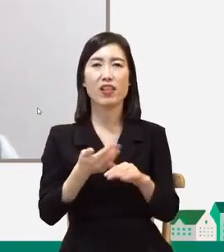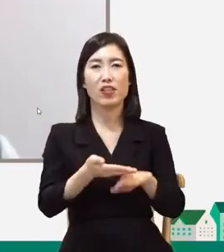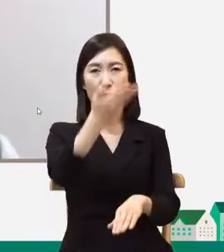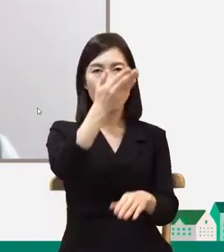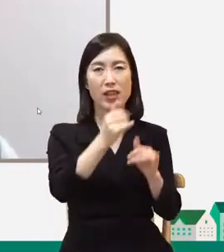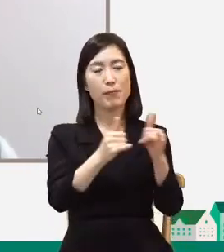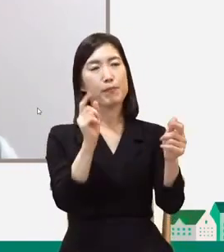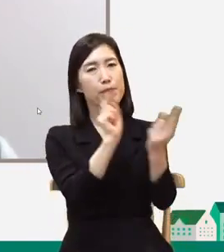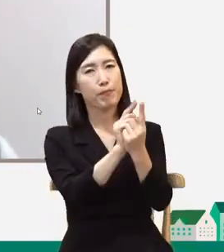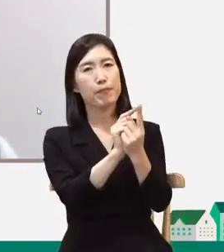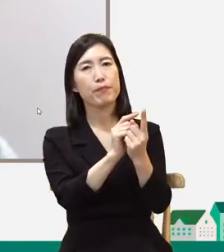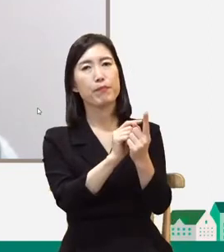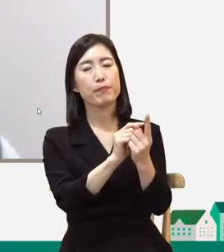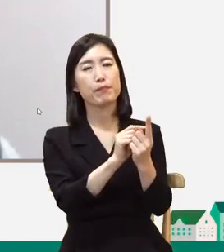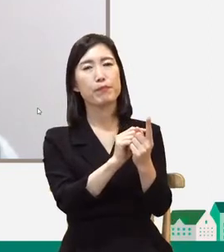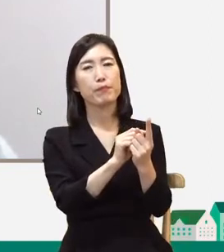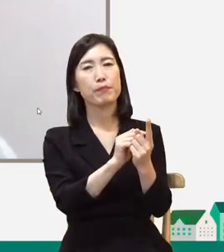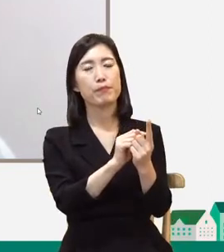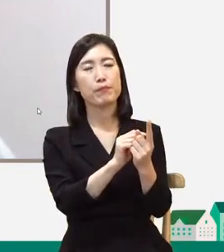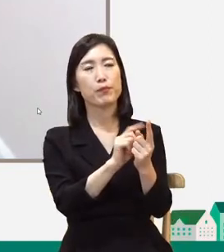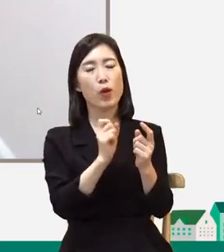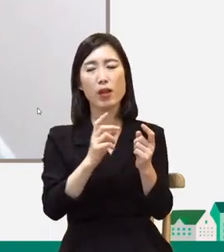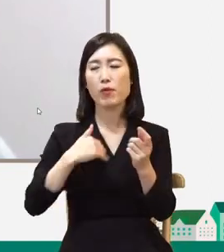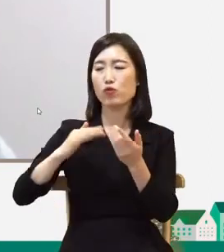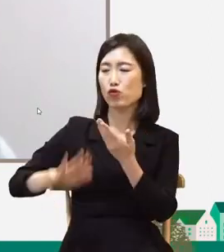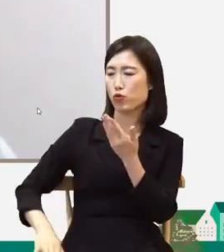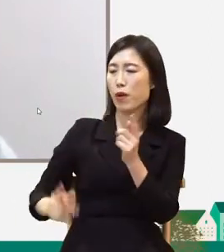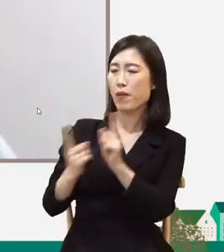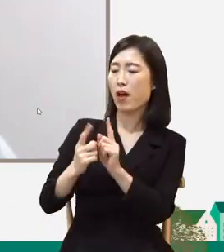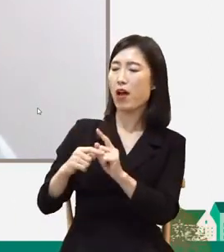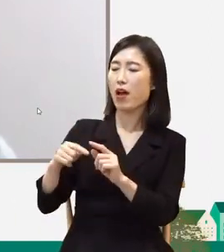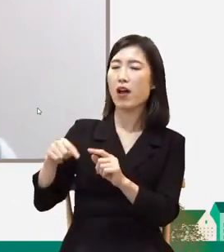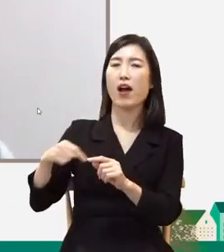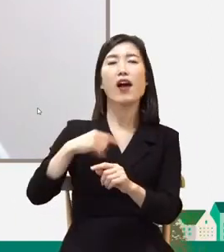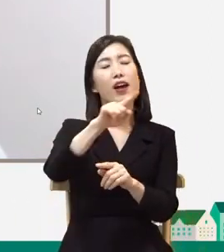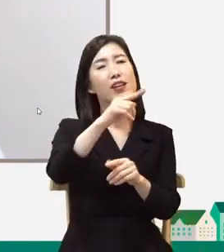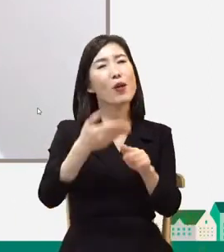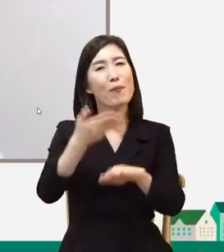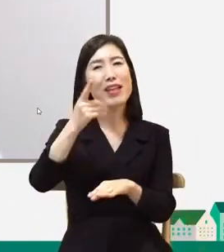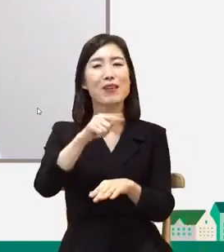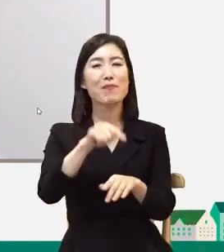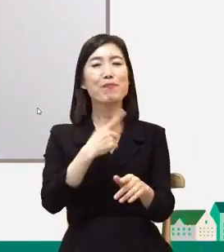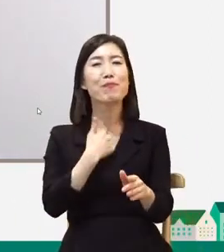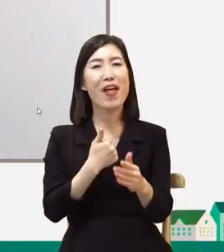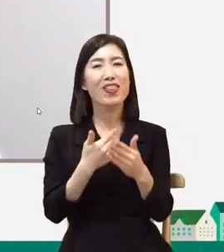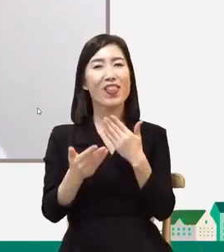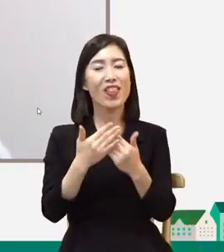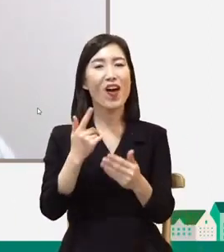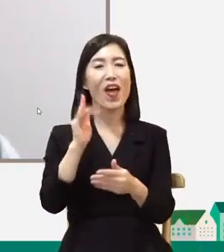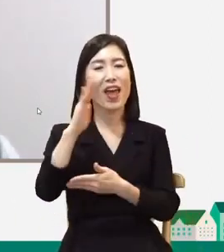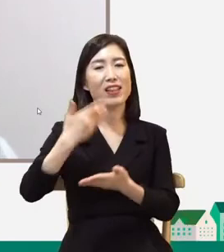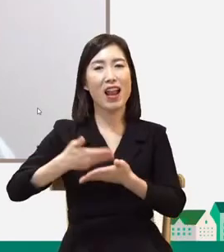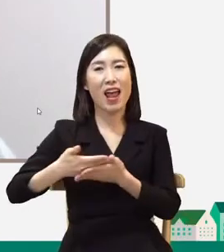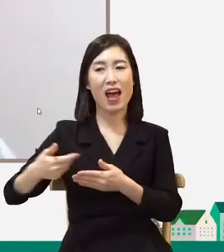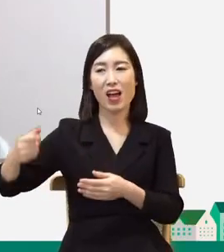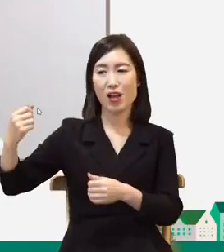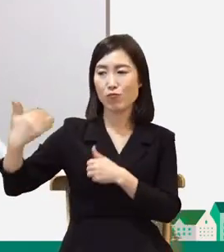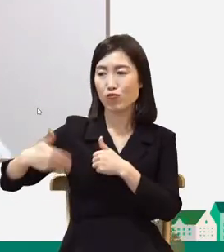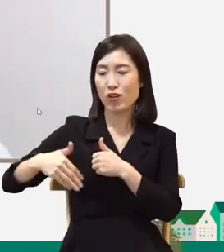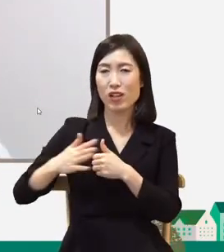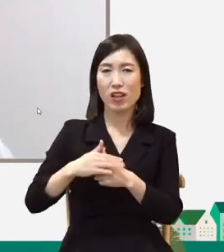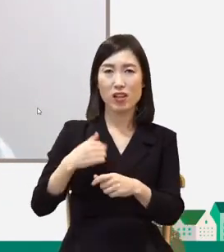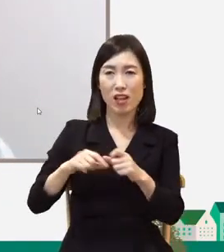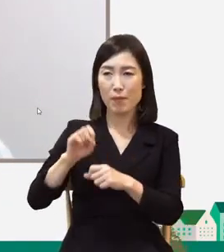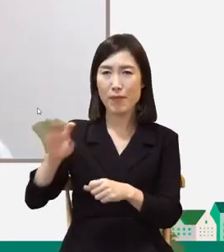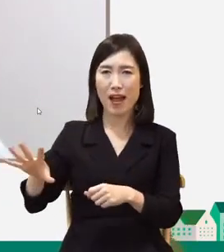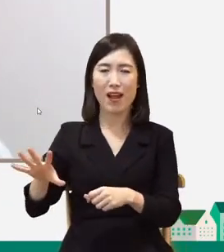할 때 자신 있게 이야기를 못 하겠어요. 그 이유는 우리 하창수 선생님께서